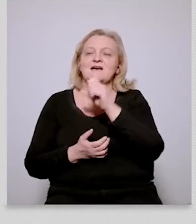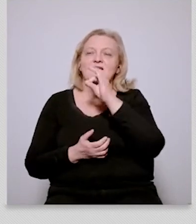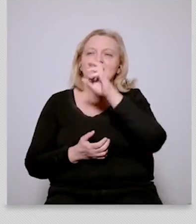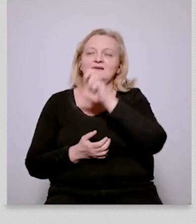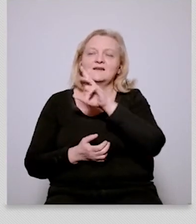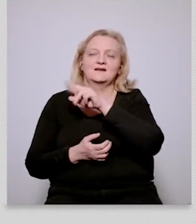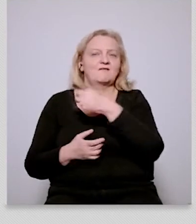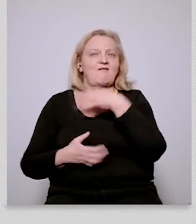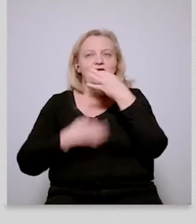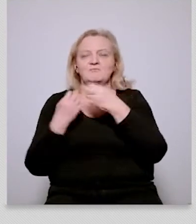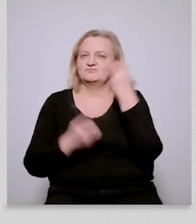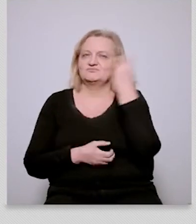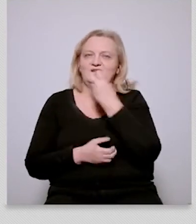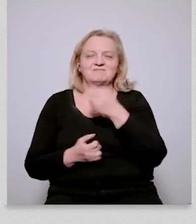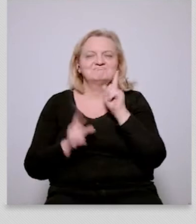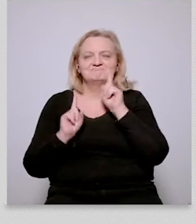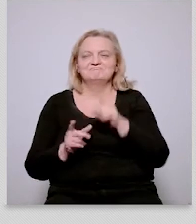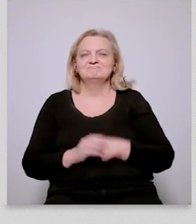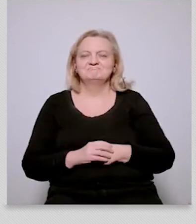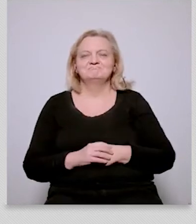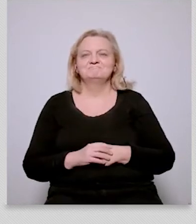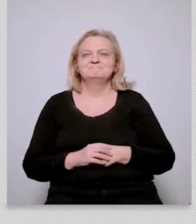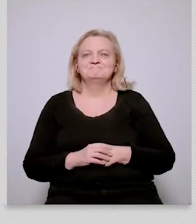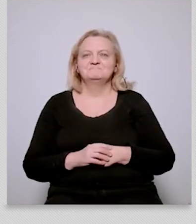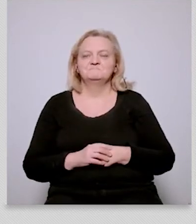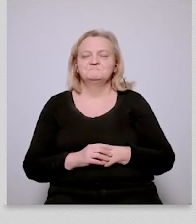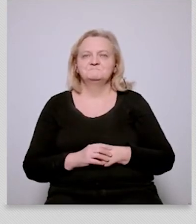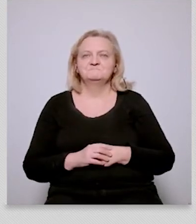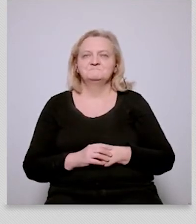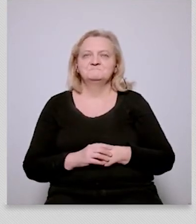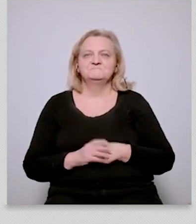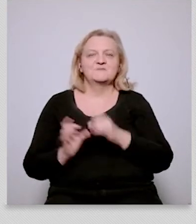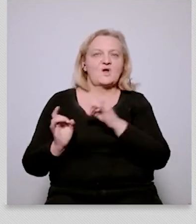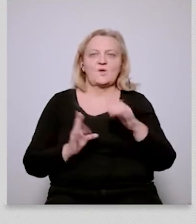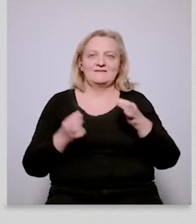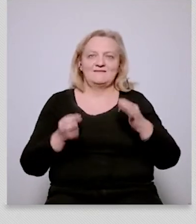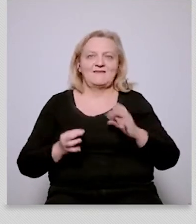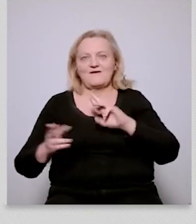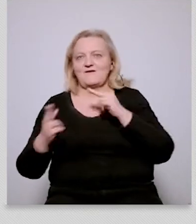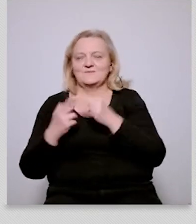bardzo ciekawe i mógłbym od razu się do nich odnieść